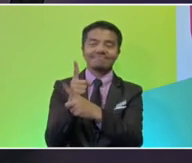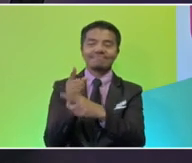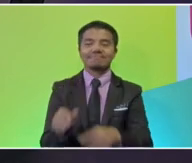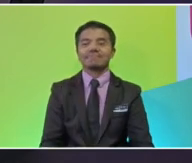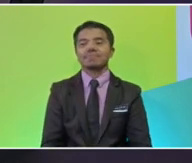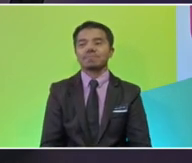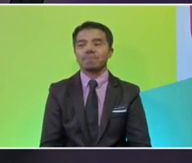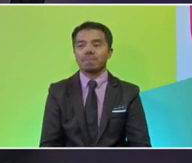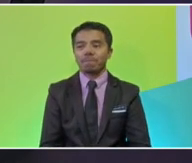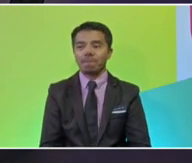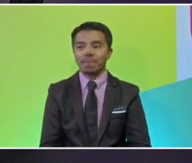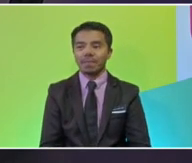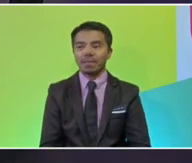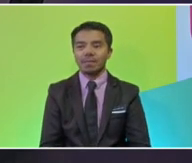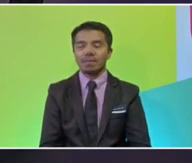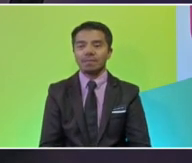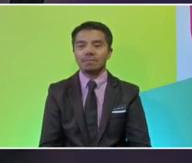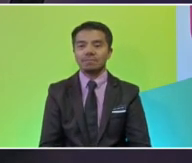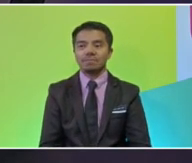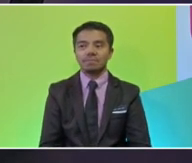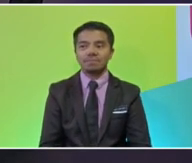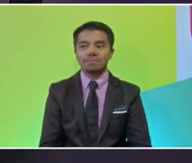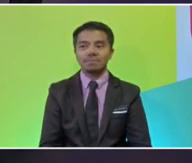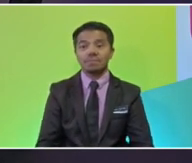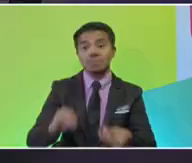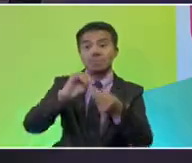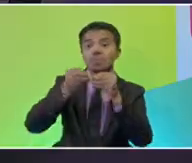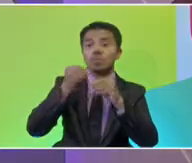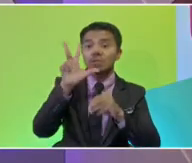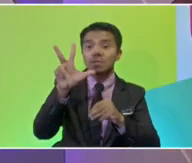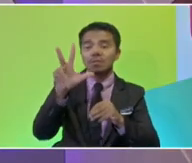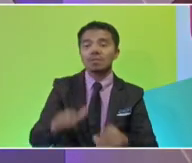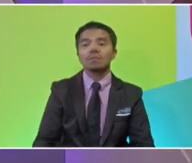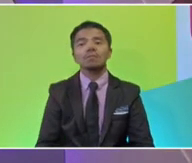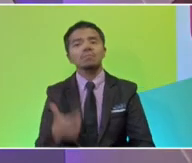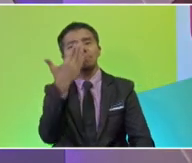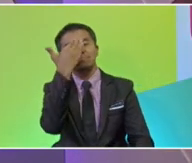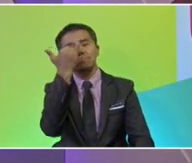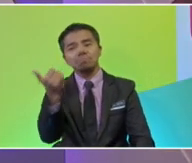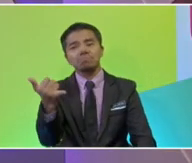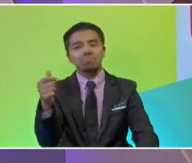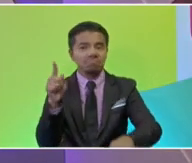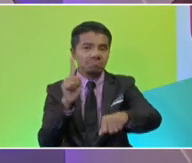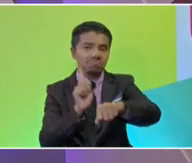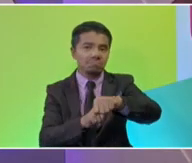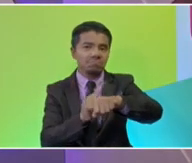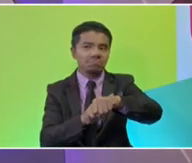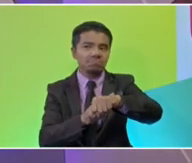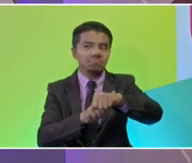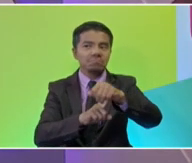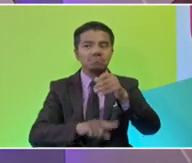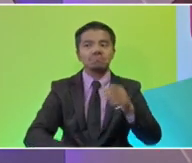yang kedua pun sudah dapat yang ketiga Mengapa masa untuk melekatkan tugasnya keadaan lebih terang lebih cepat